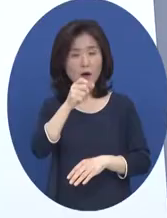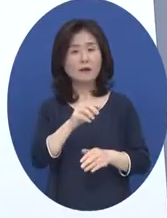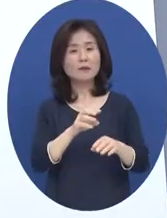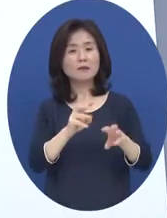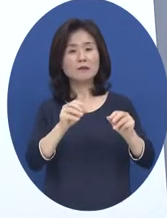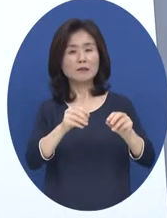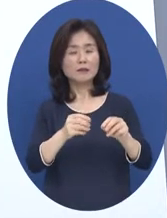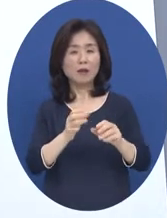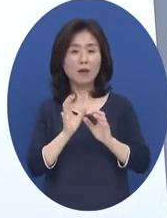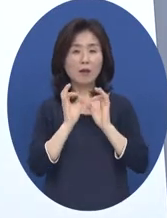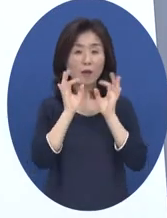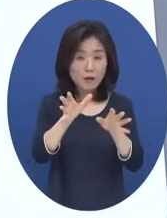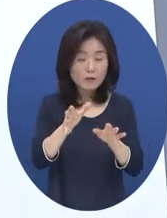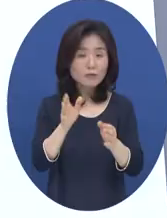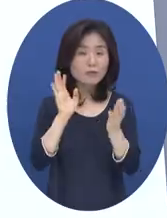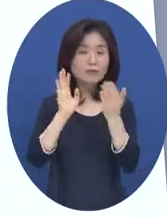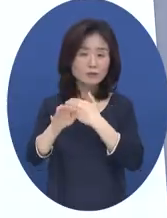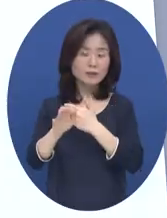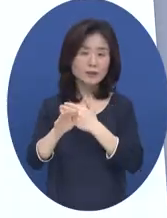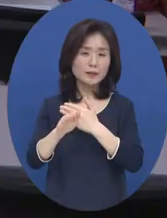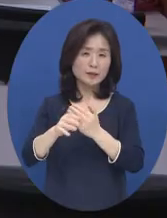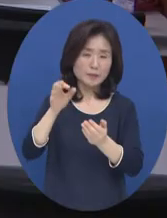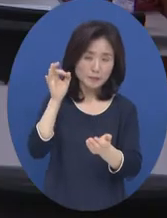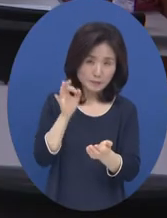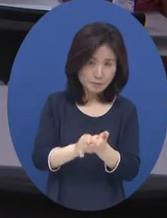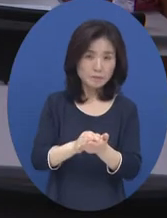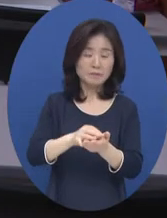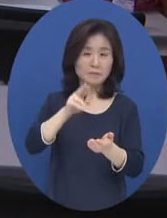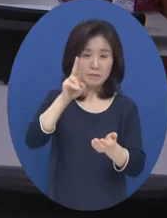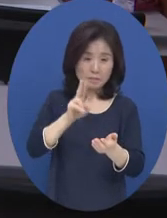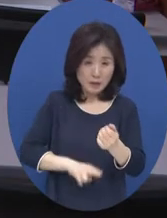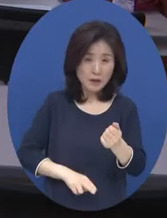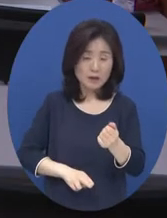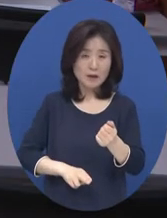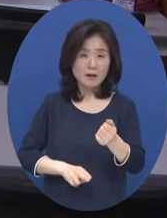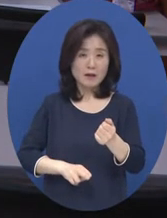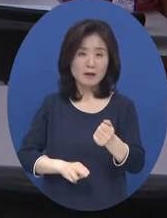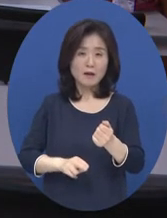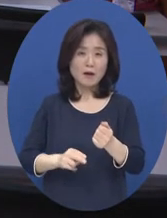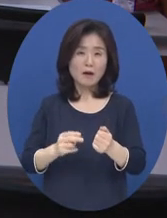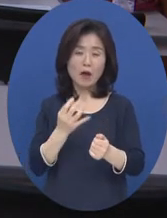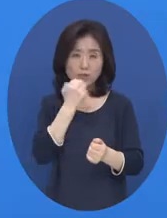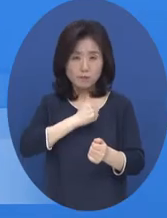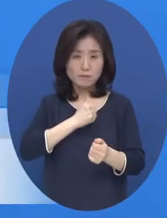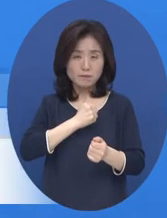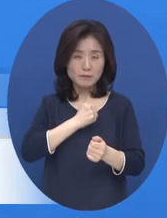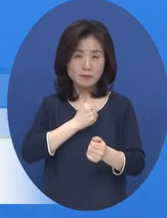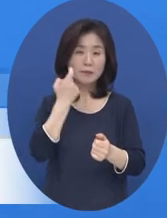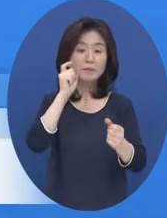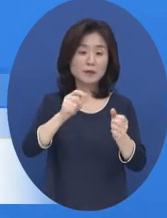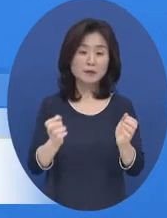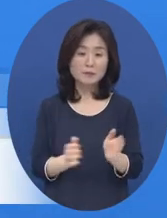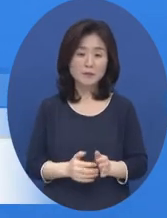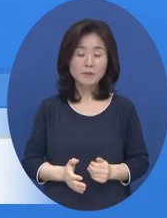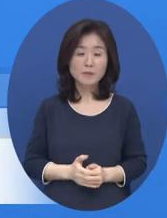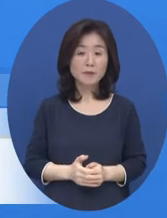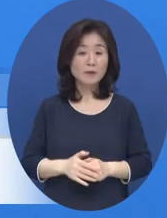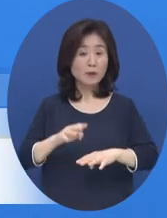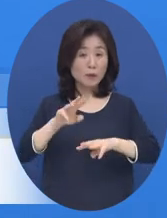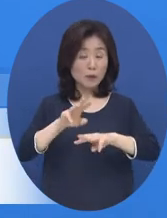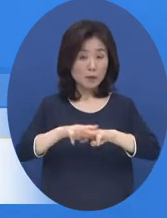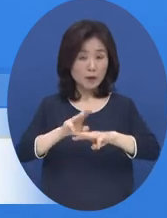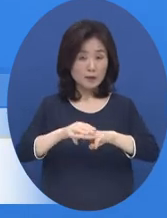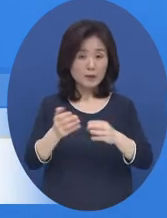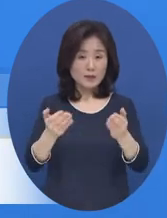속이고 골재업체엔 폐기물을 싼값에 처리해주겠다고 속여온 수법 등이 드러났습니다. 농번기를 앞두고